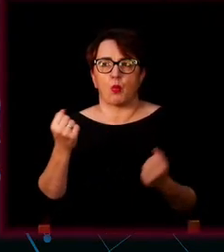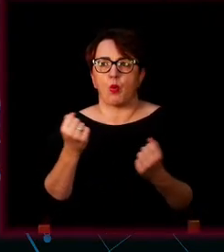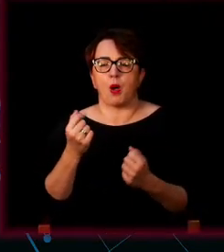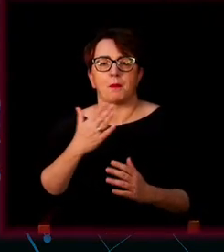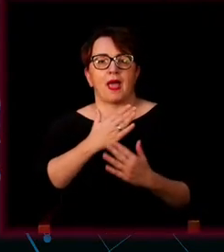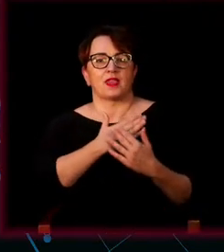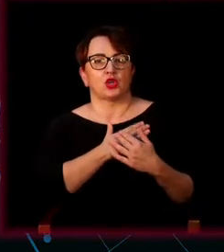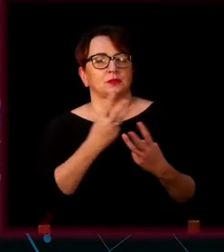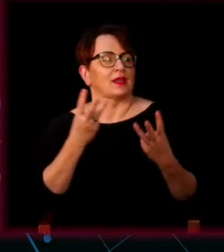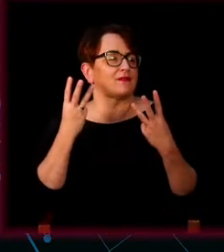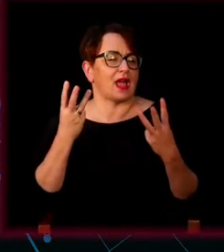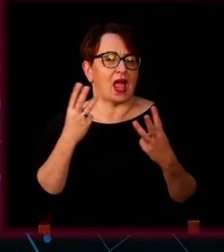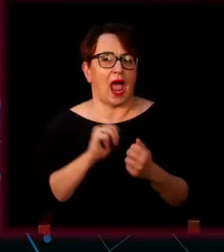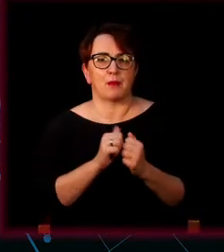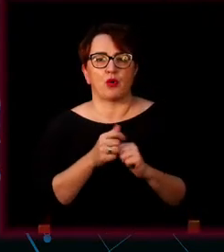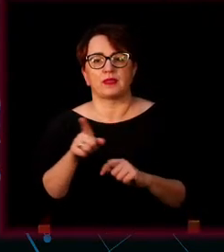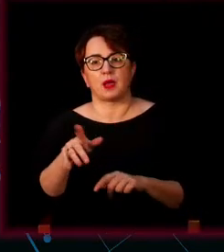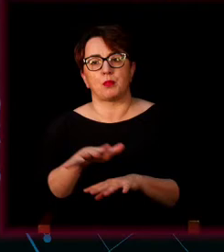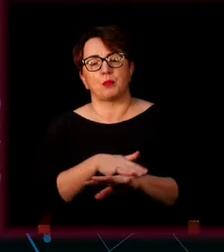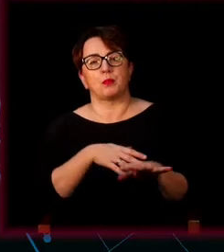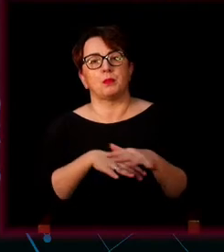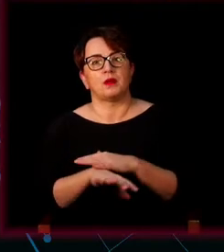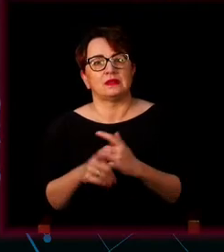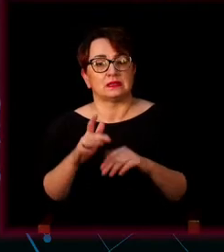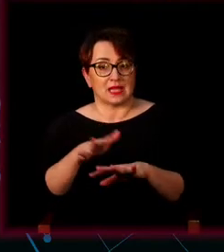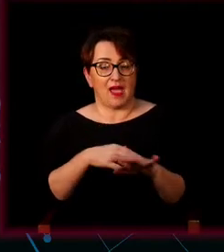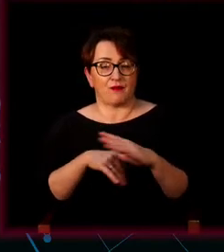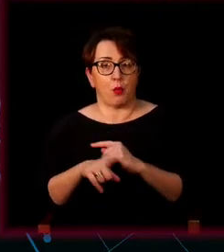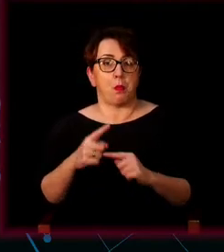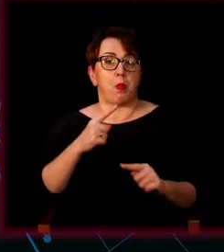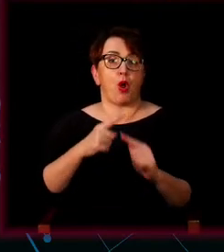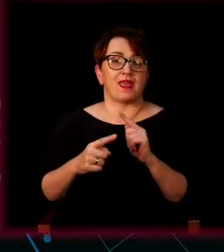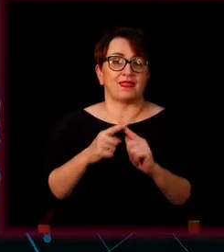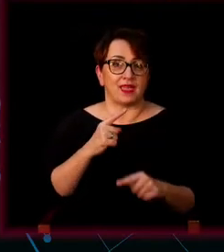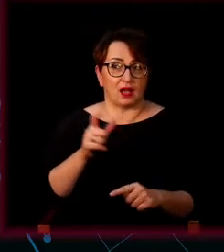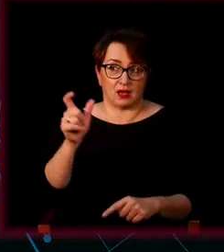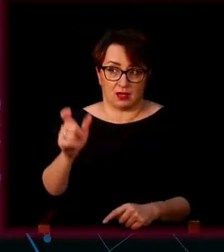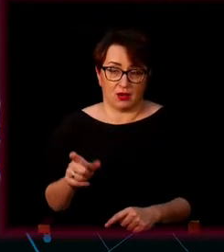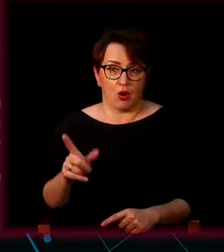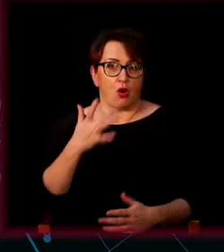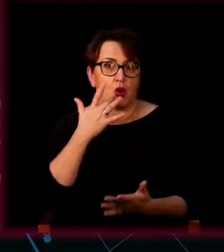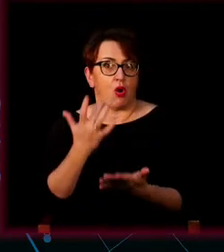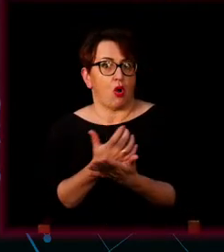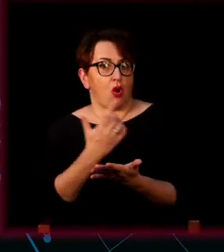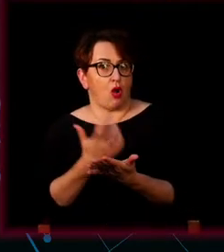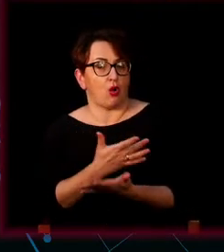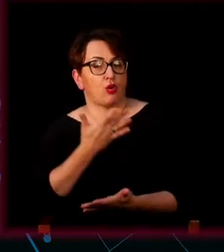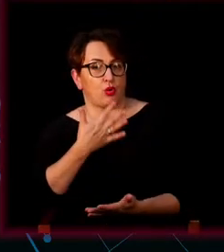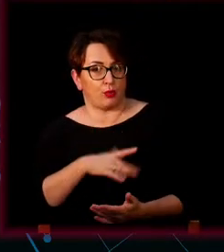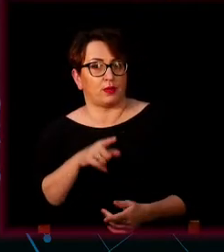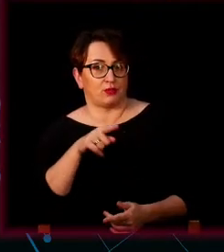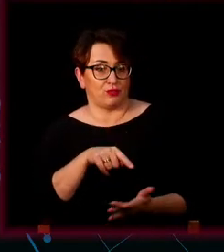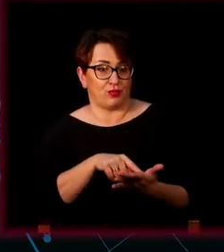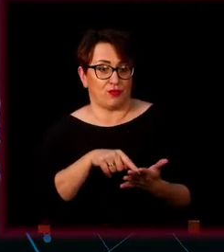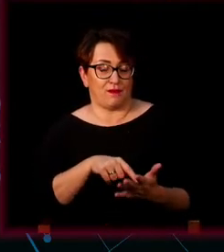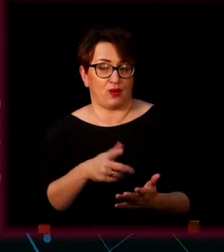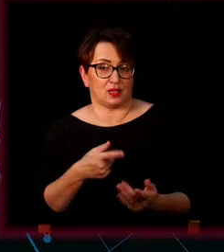absolutyzowania patriotyzmu, ale też wobec profesji polityków, którzy oczywiście lubią korzystać